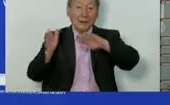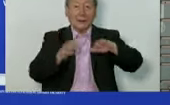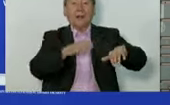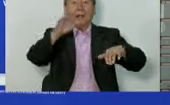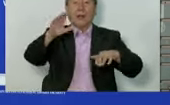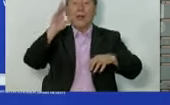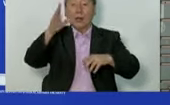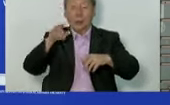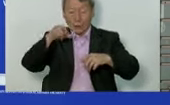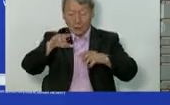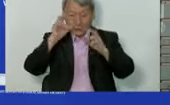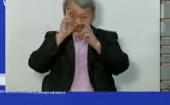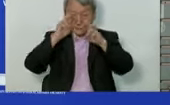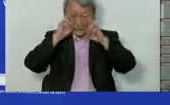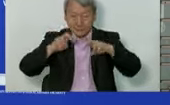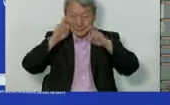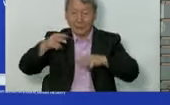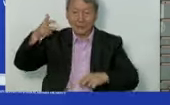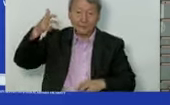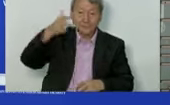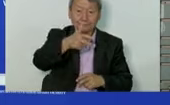Из зарегистрированных положительных случаев